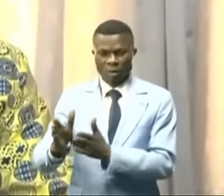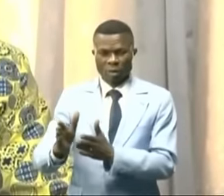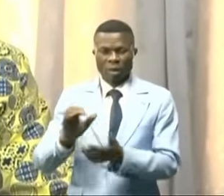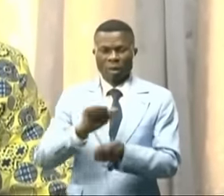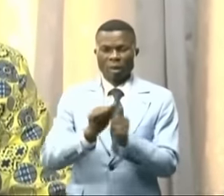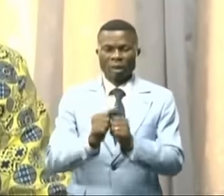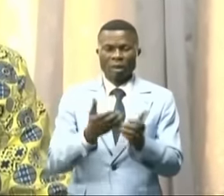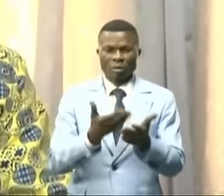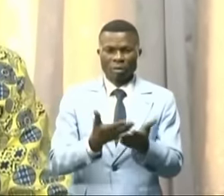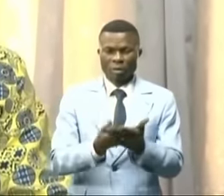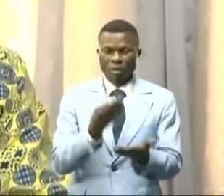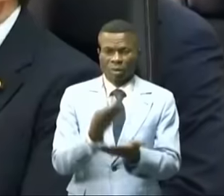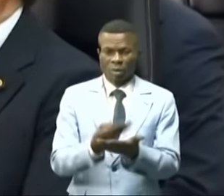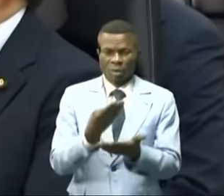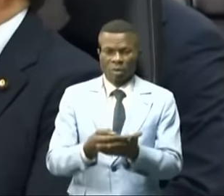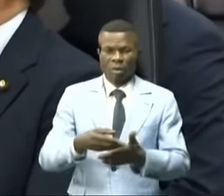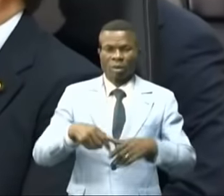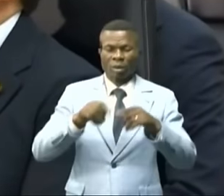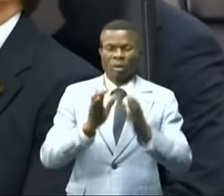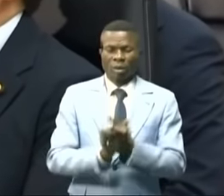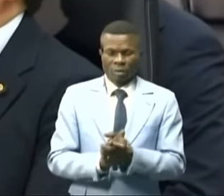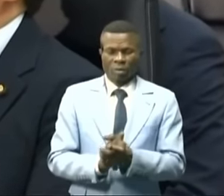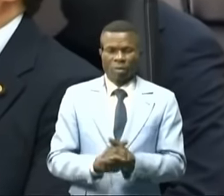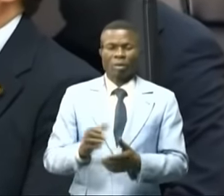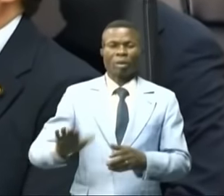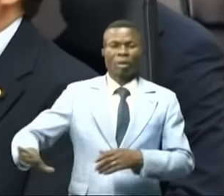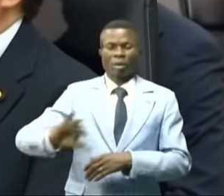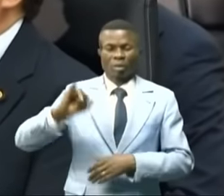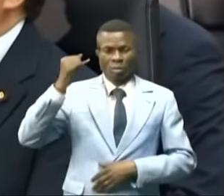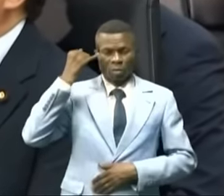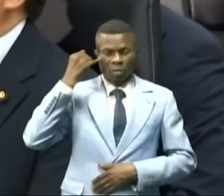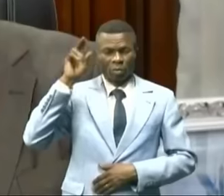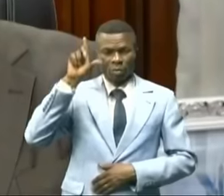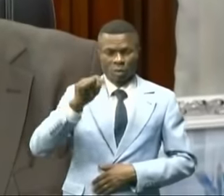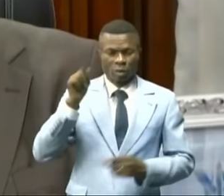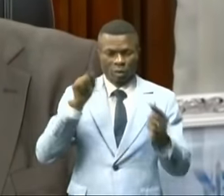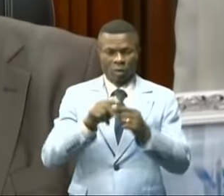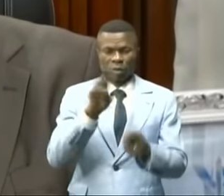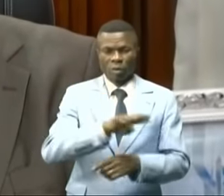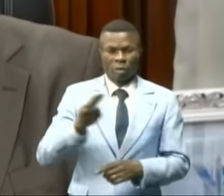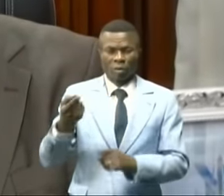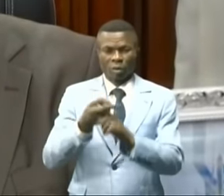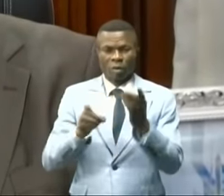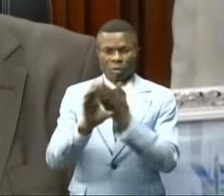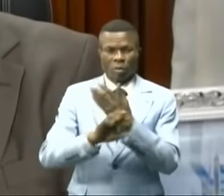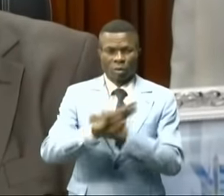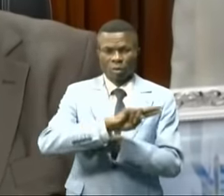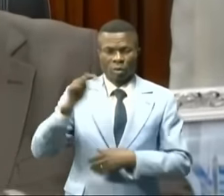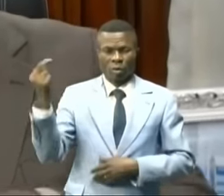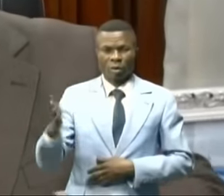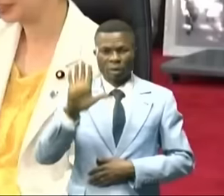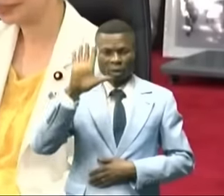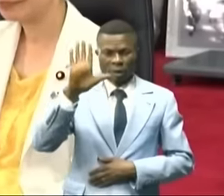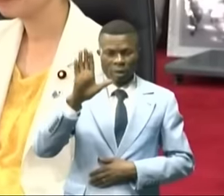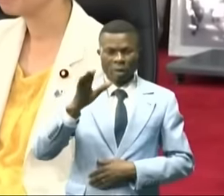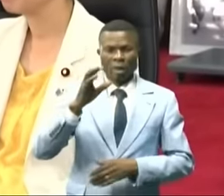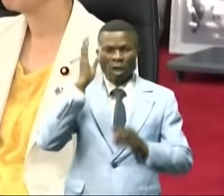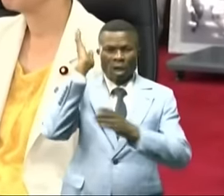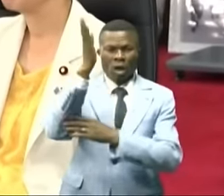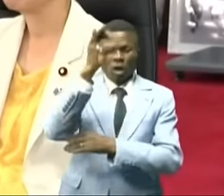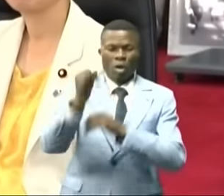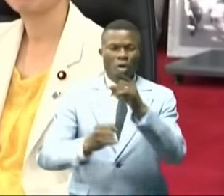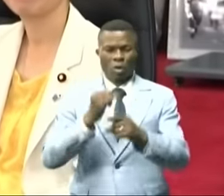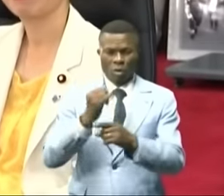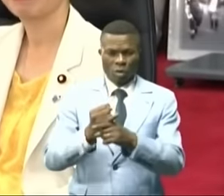9 qui se tiendra à Yokohama au Japon du 20 au 22 août 2025. Cette conférence internationale de haut